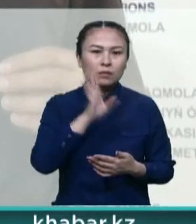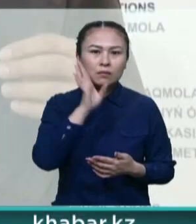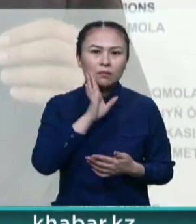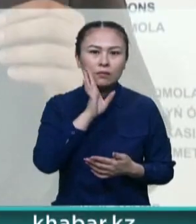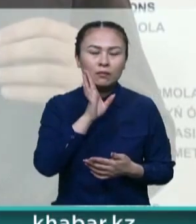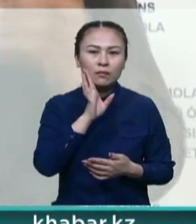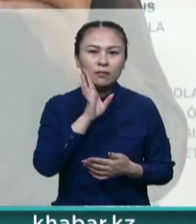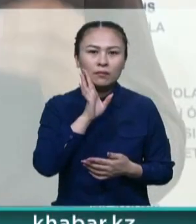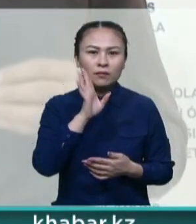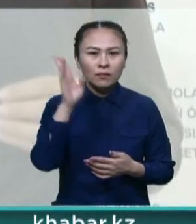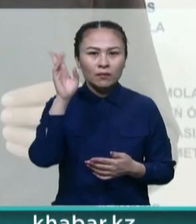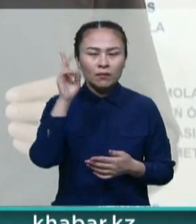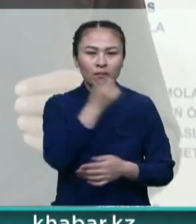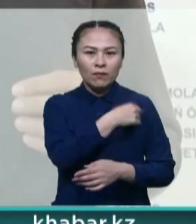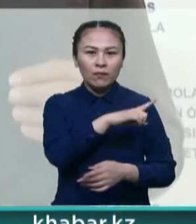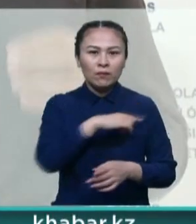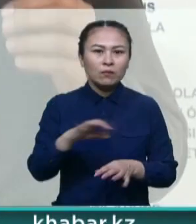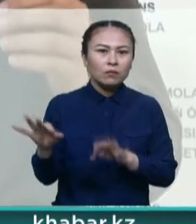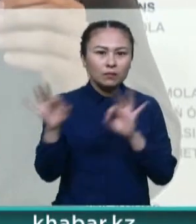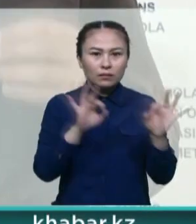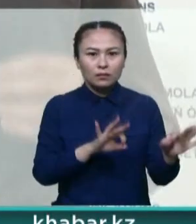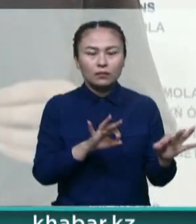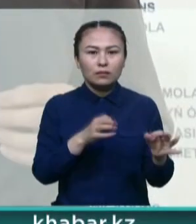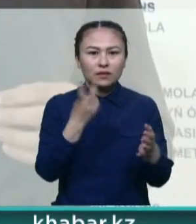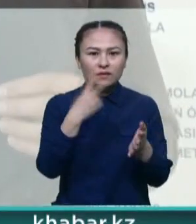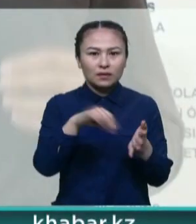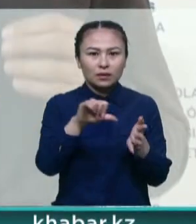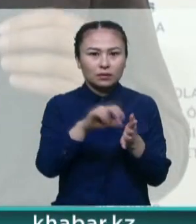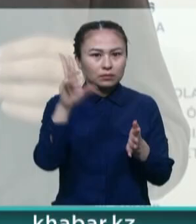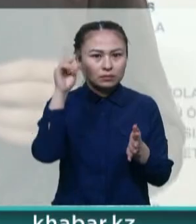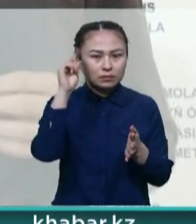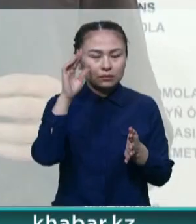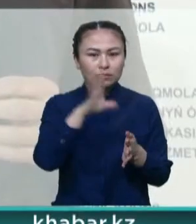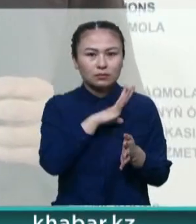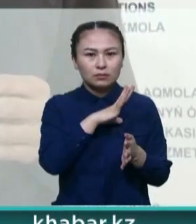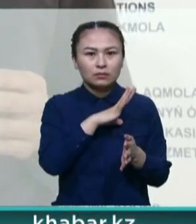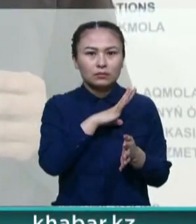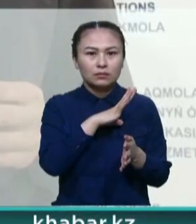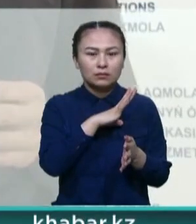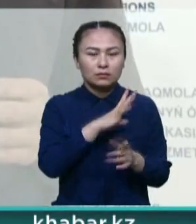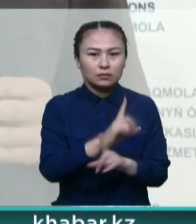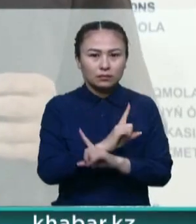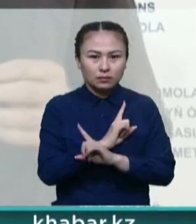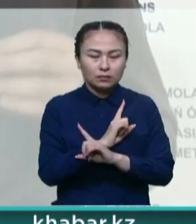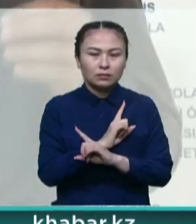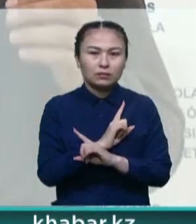таңертең ауруханаға жеткен әйел 26-сы күні таңғы уақытта өмірден озат.